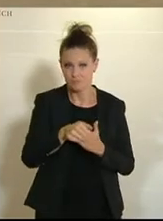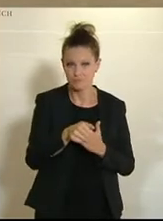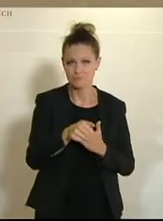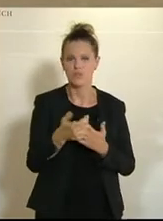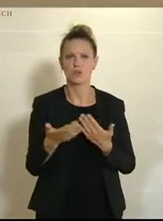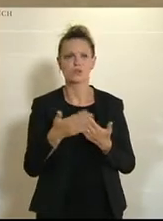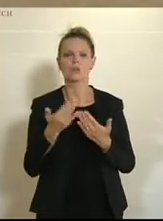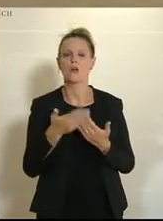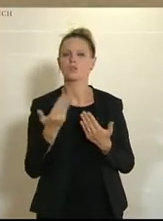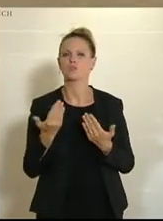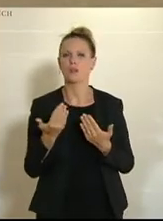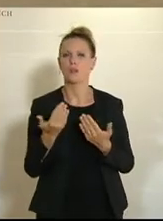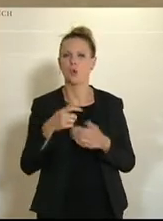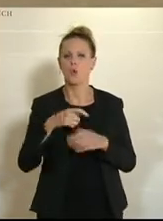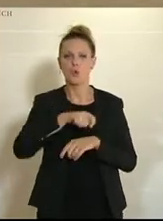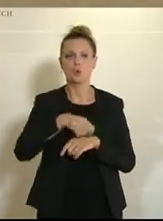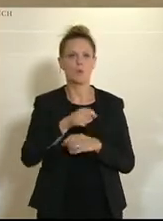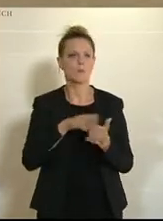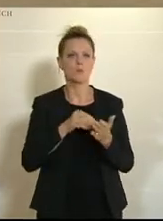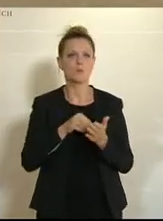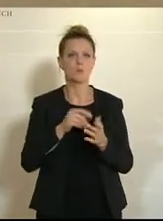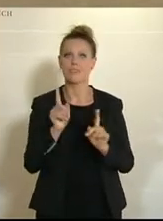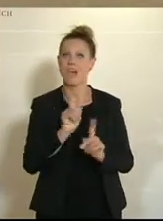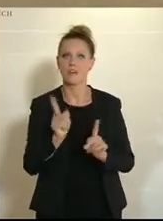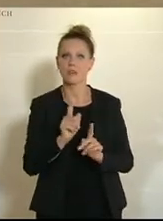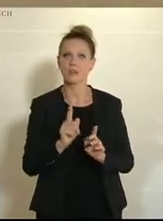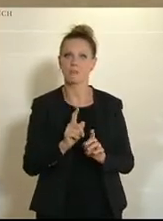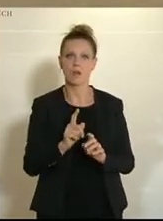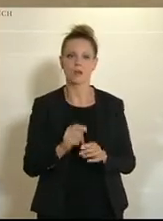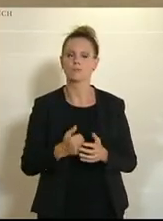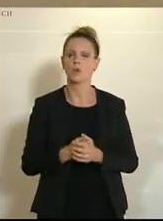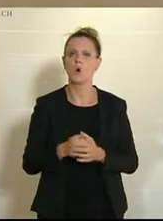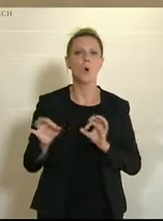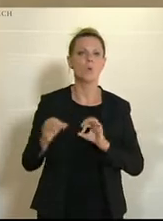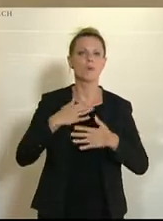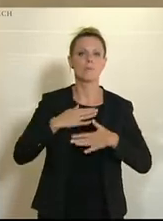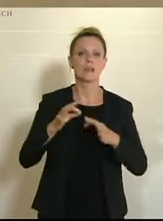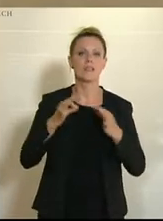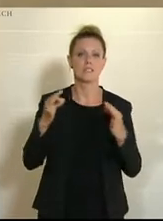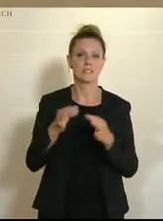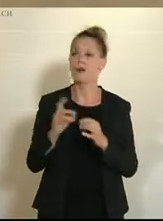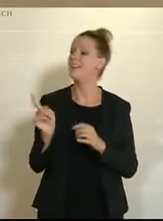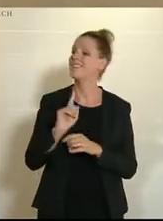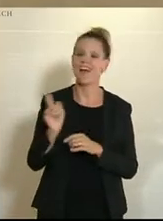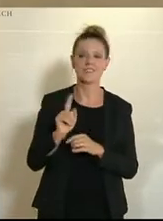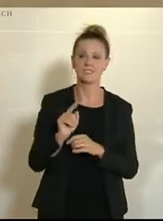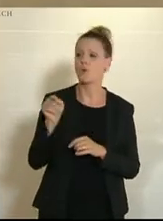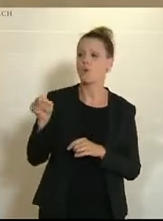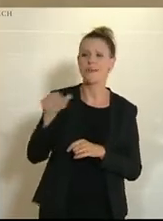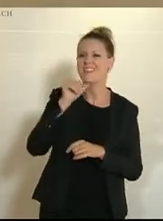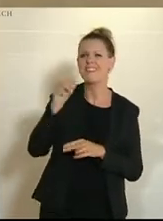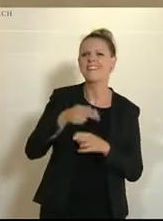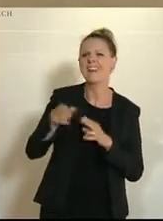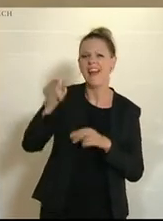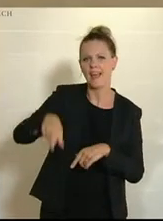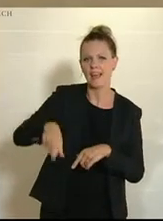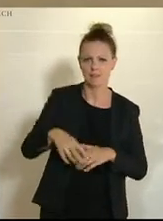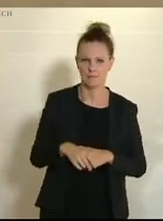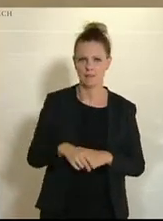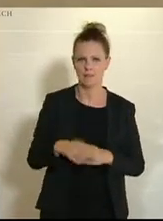ein Ausschluss von der Küchenbenutzung oder der Benutzung des gemeinsamen Bades, weil man sagt, der ist unrein. Das kennt man aus